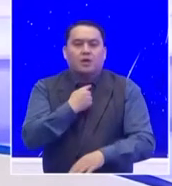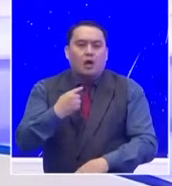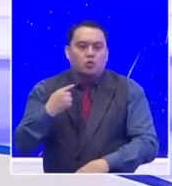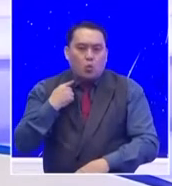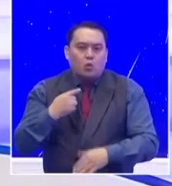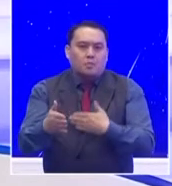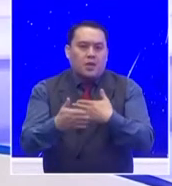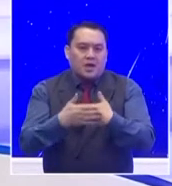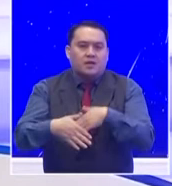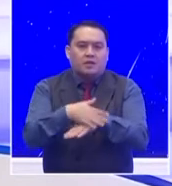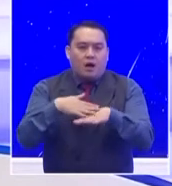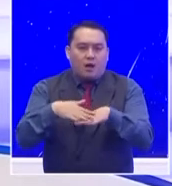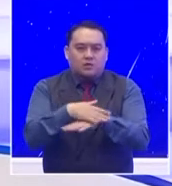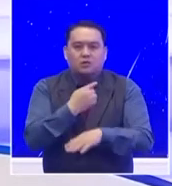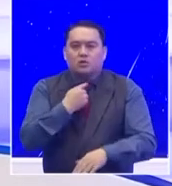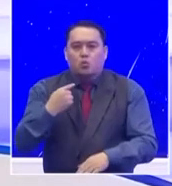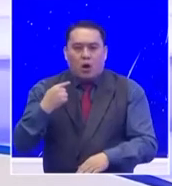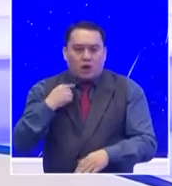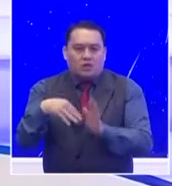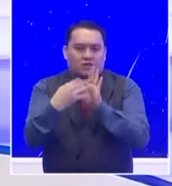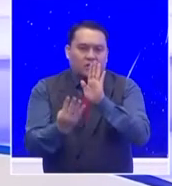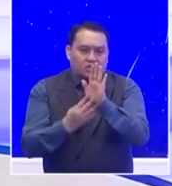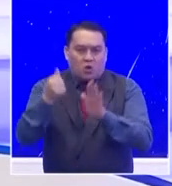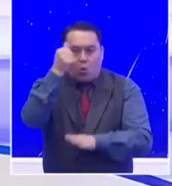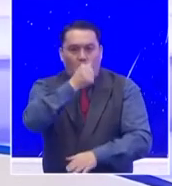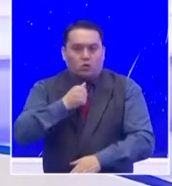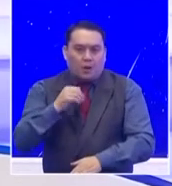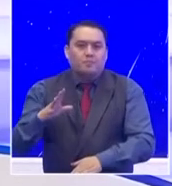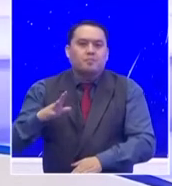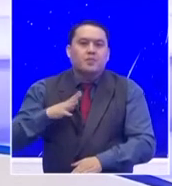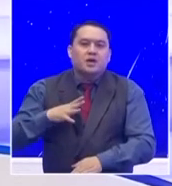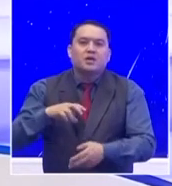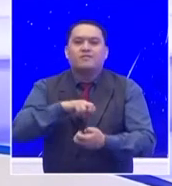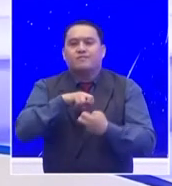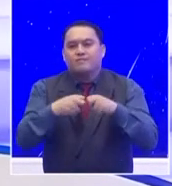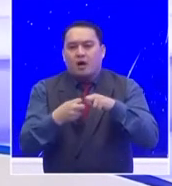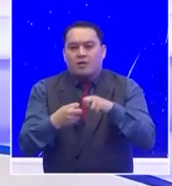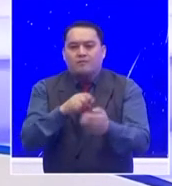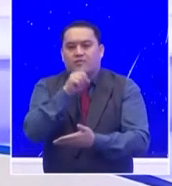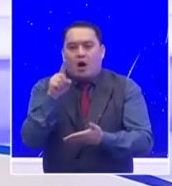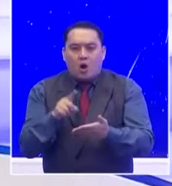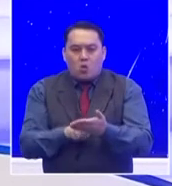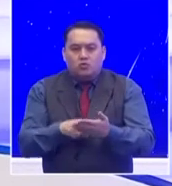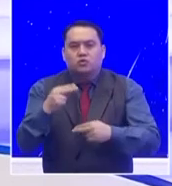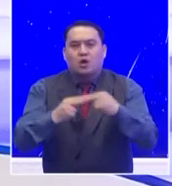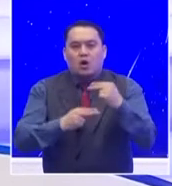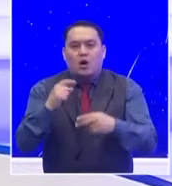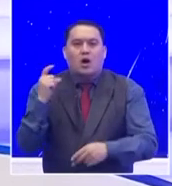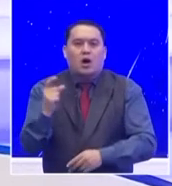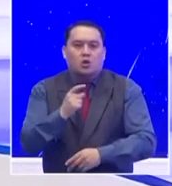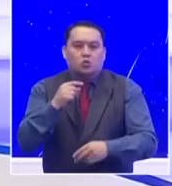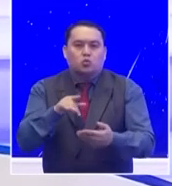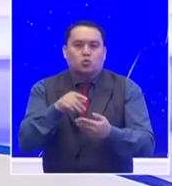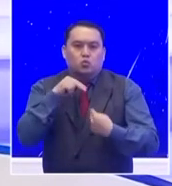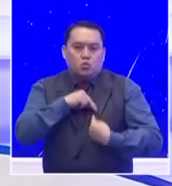Галымжана Абдраимова перед населением областного центра за 2019 год. Были затронуты актуальные темы, касающиеся строительства,